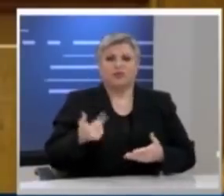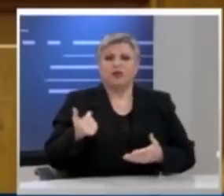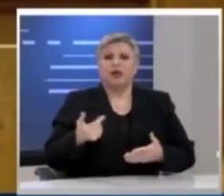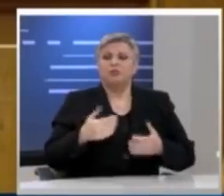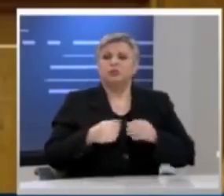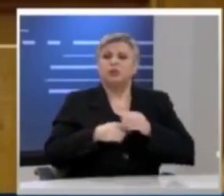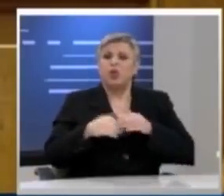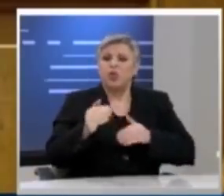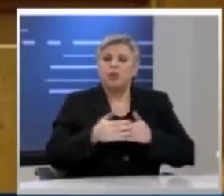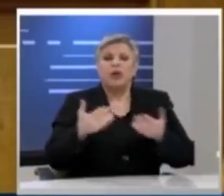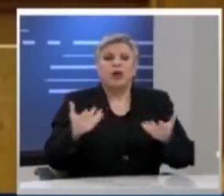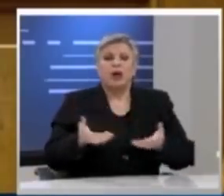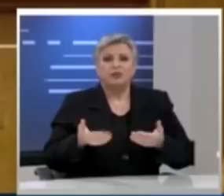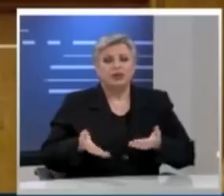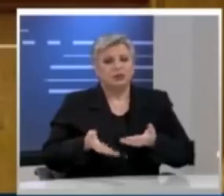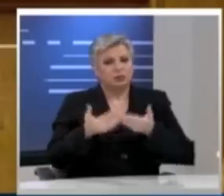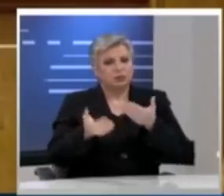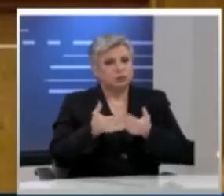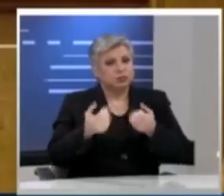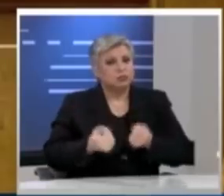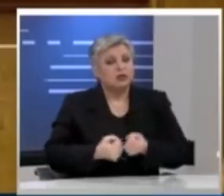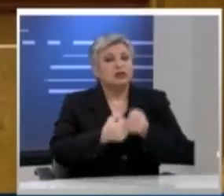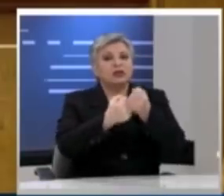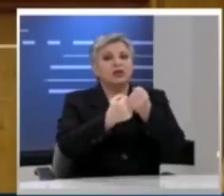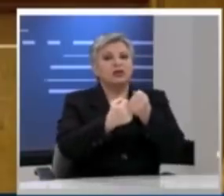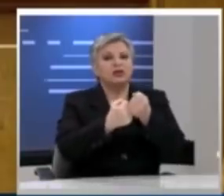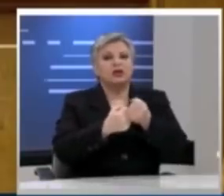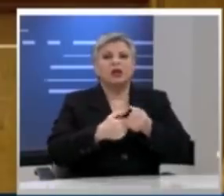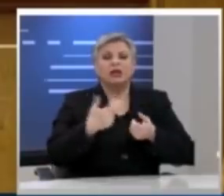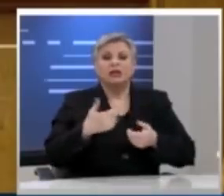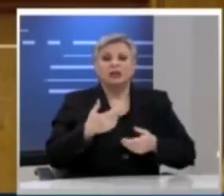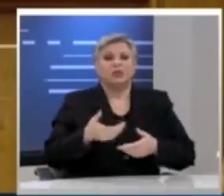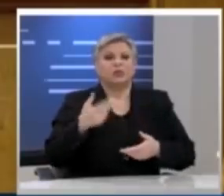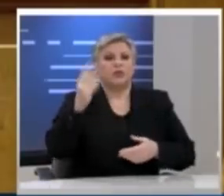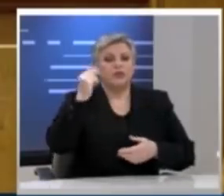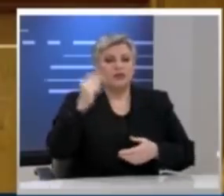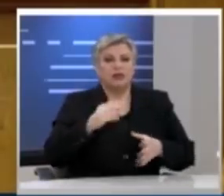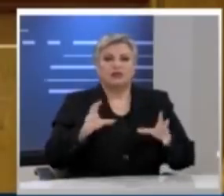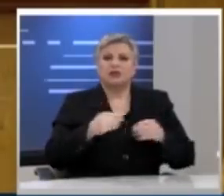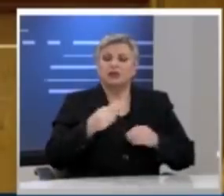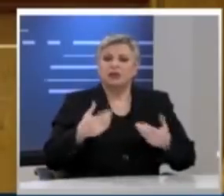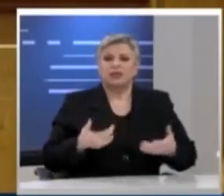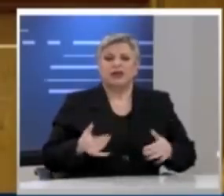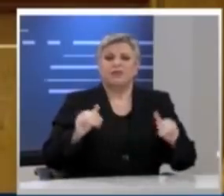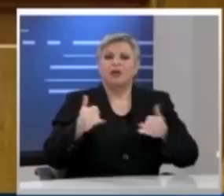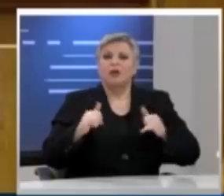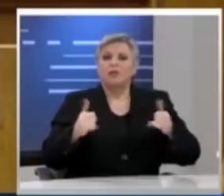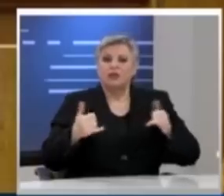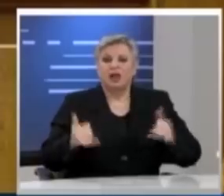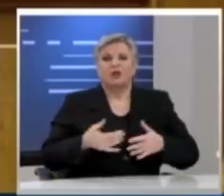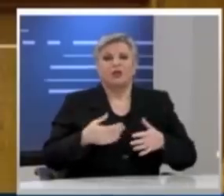μέριμνας που έχουν να κάνουν και με τον πολιτισμό και με την ψυχαγωγία την άθληση των